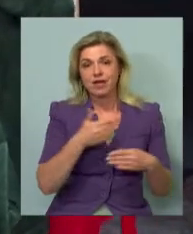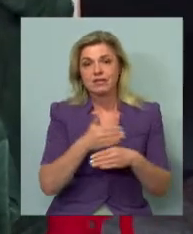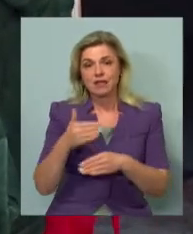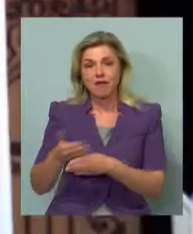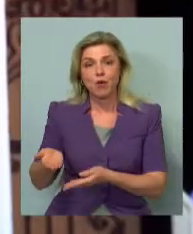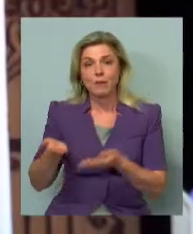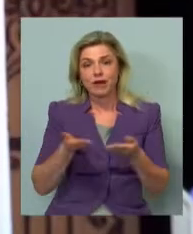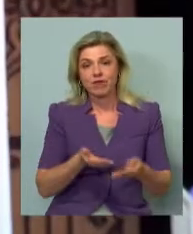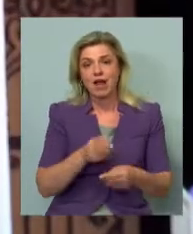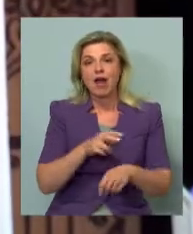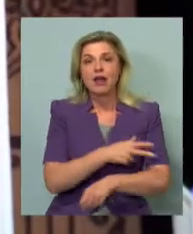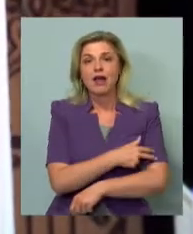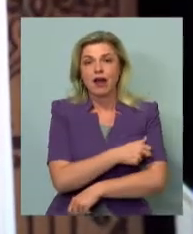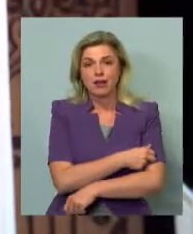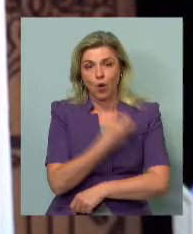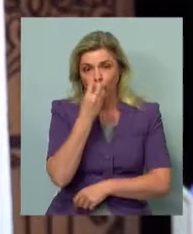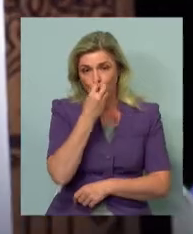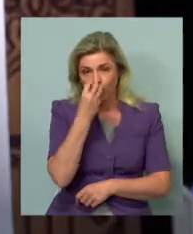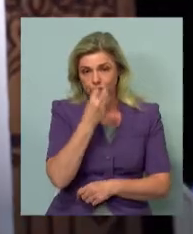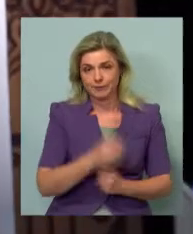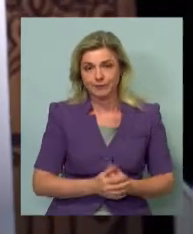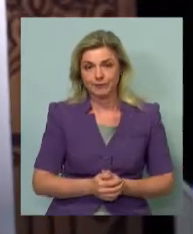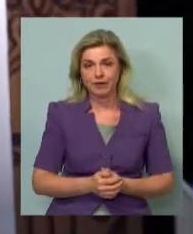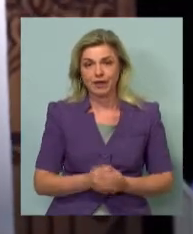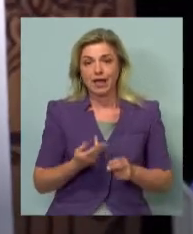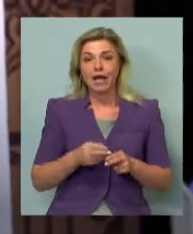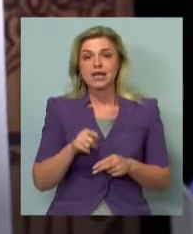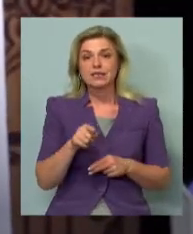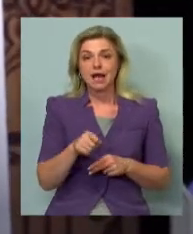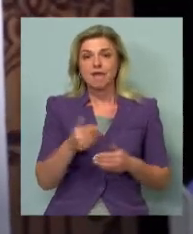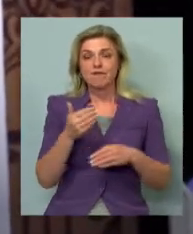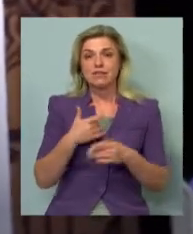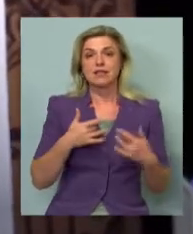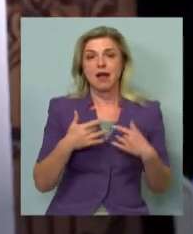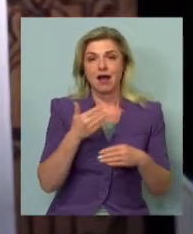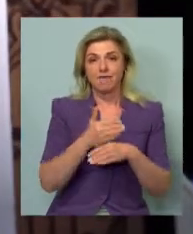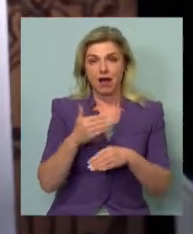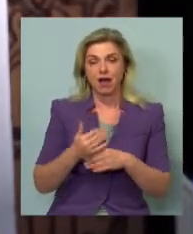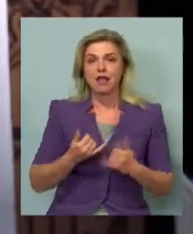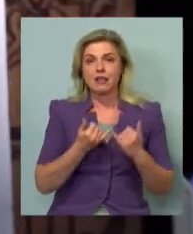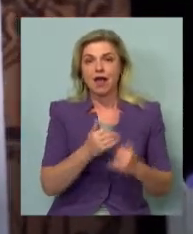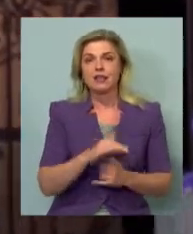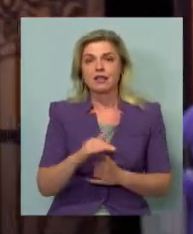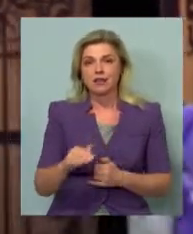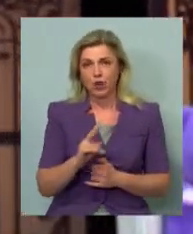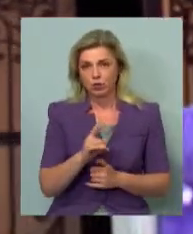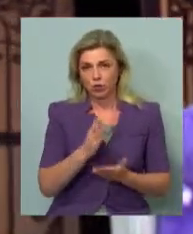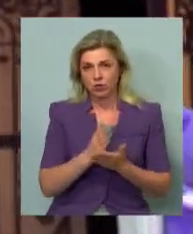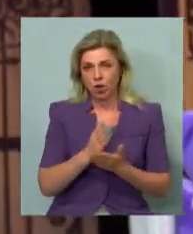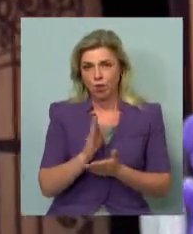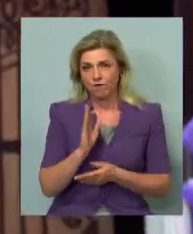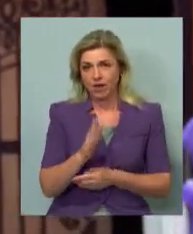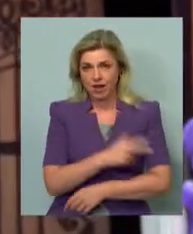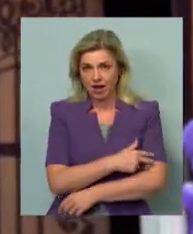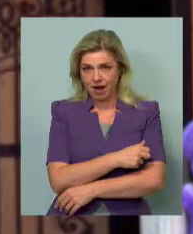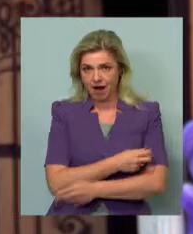лікарняні клоуни. Ця вистава була предназначена для дітей онкохворих, які знаходяться в лікарні. І